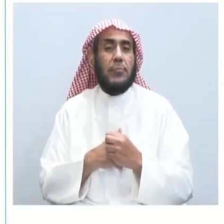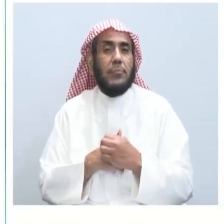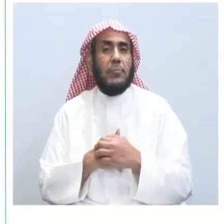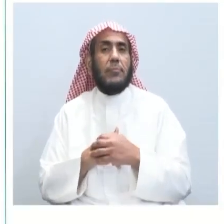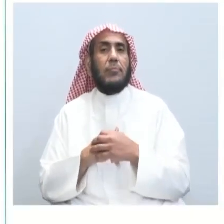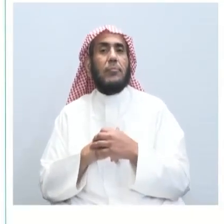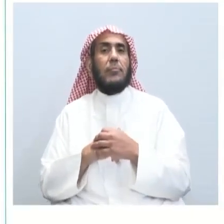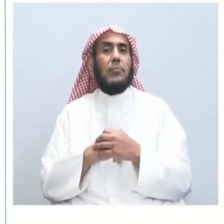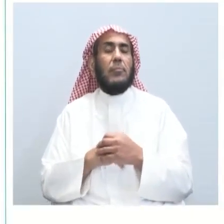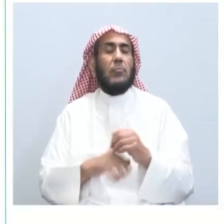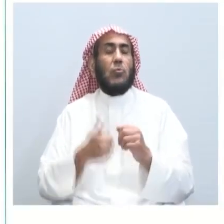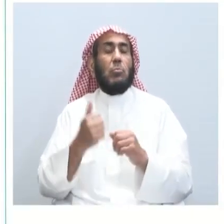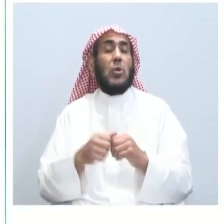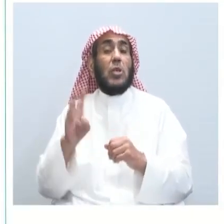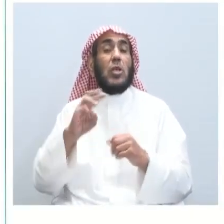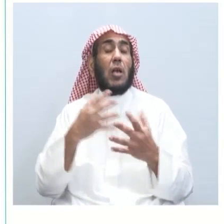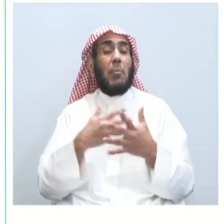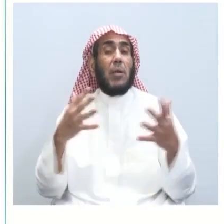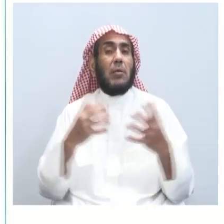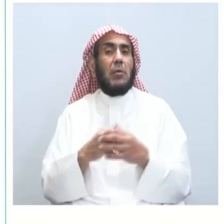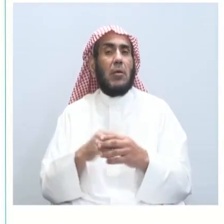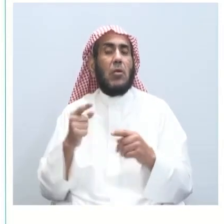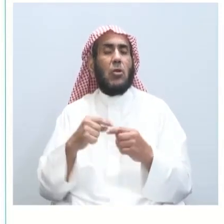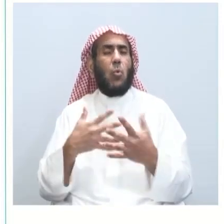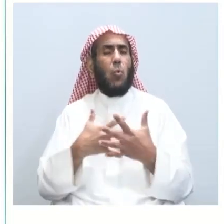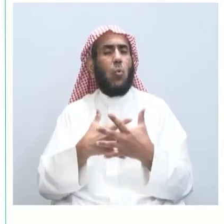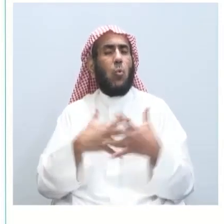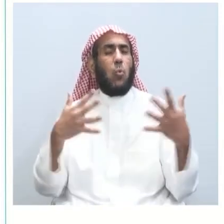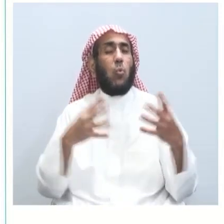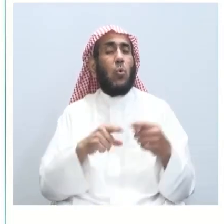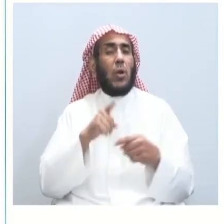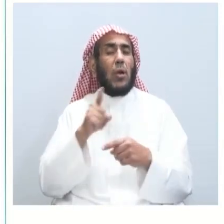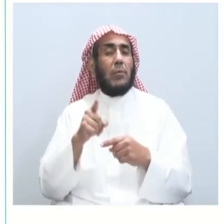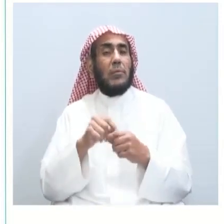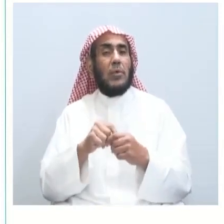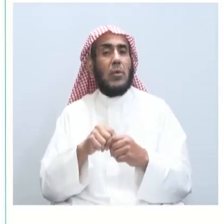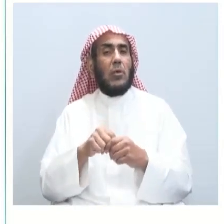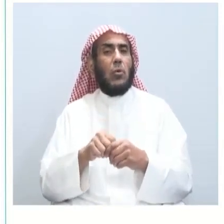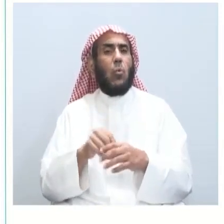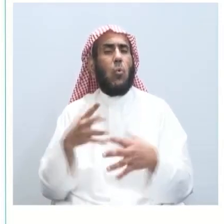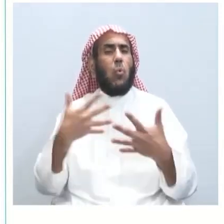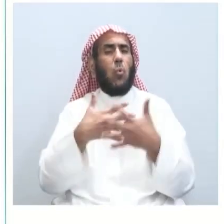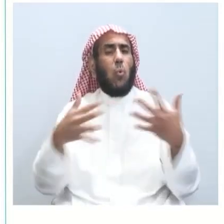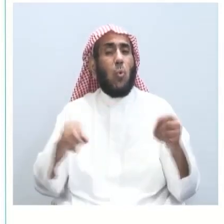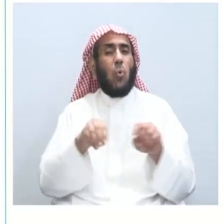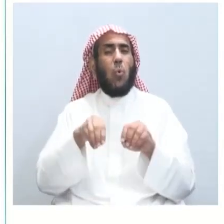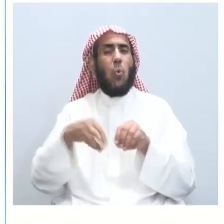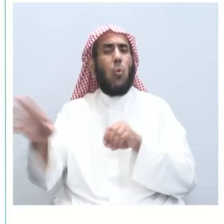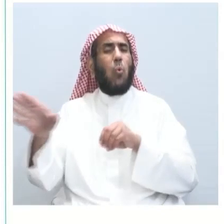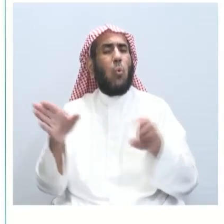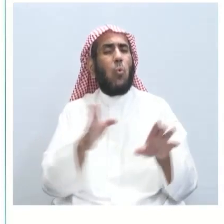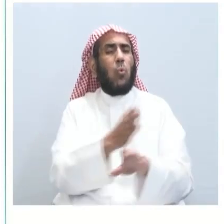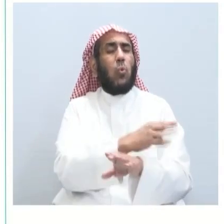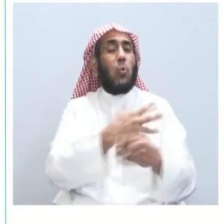معينه يمكن للشركات الكبيره ذات الانتاج الكبير الذي لديها شبكات توزيع واسعه لديها